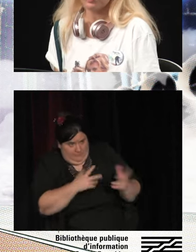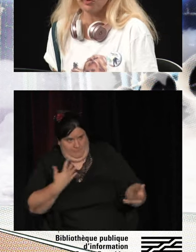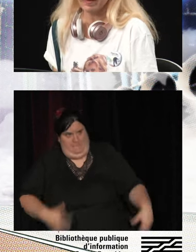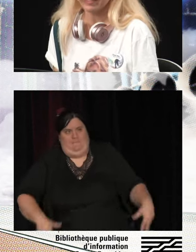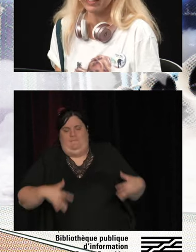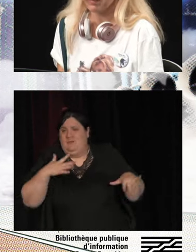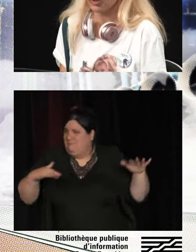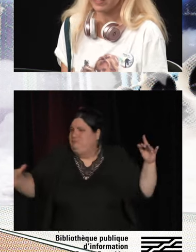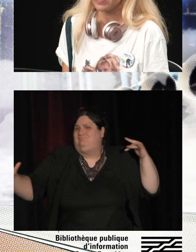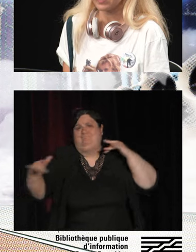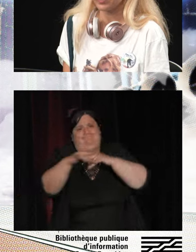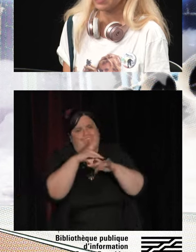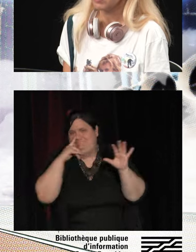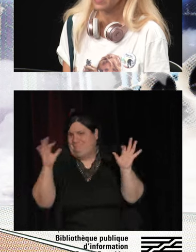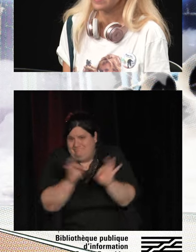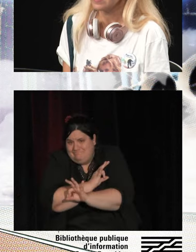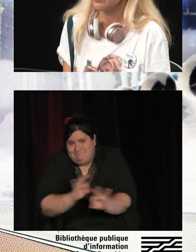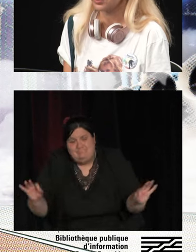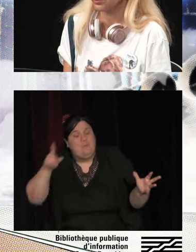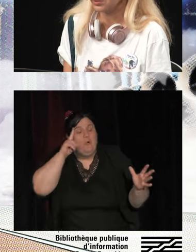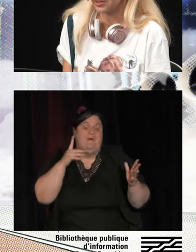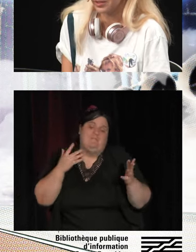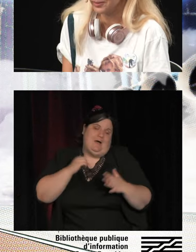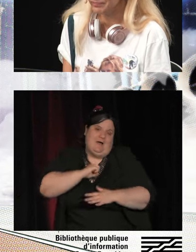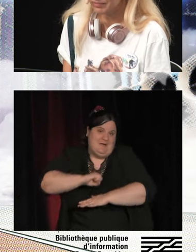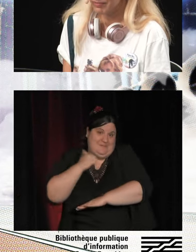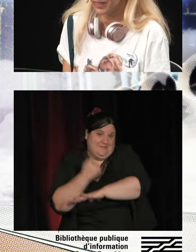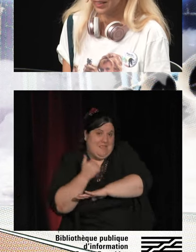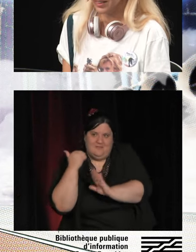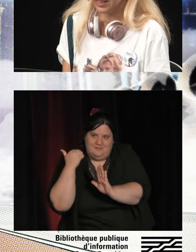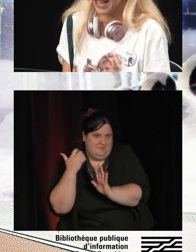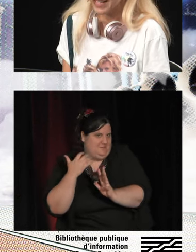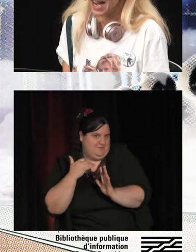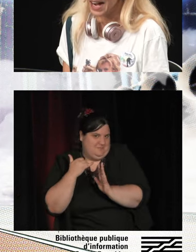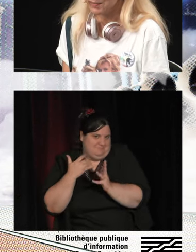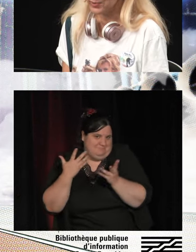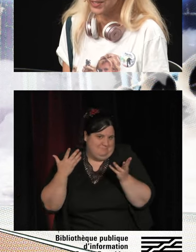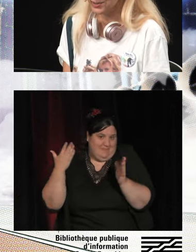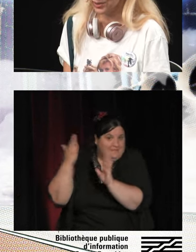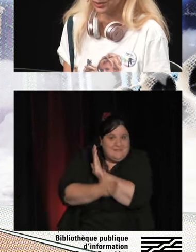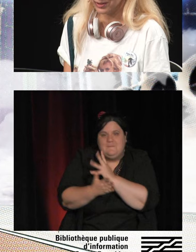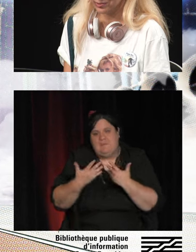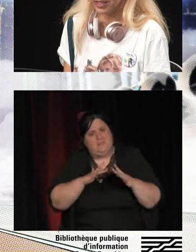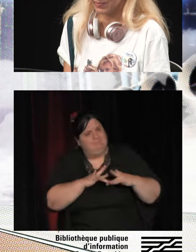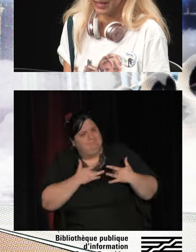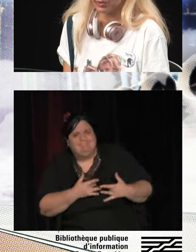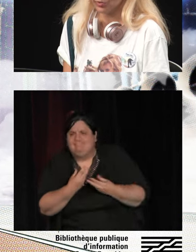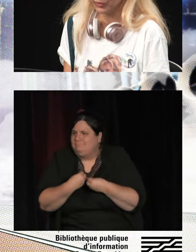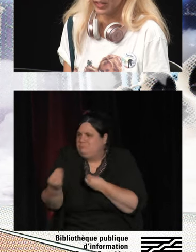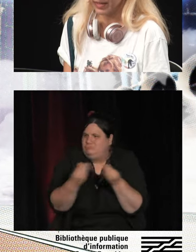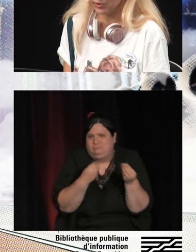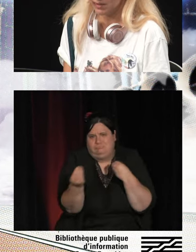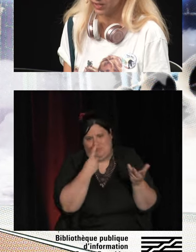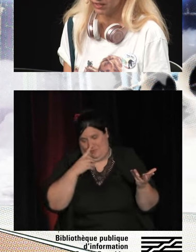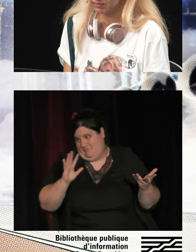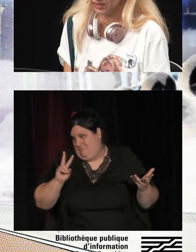a une ambiance de fou parce qu'évidemment, bah, c'est stream caritatif, donc il y a la hype aussi de tout ce qui se passe. Tout